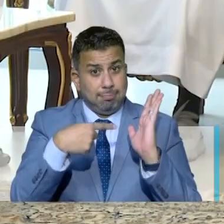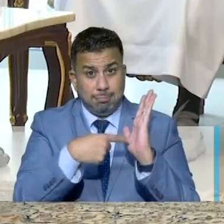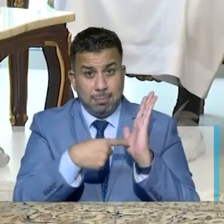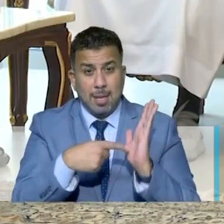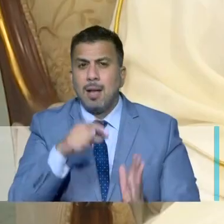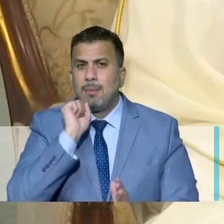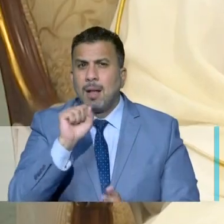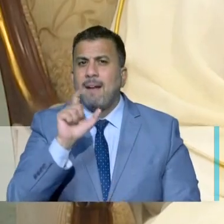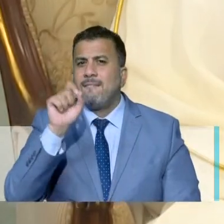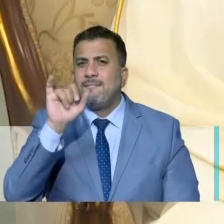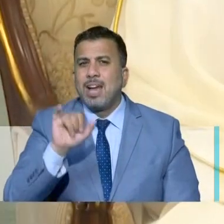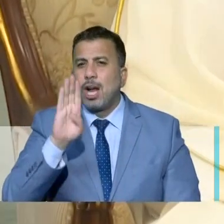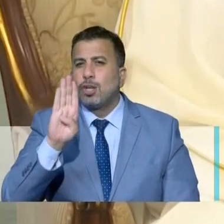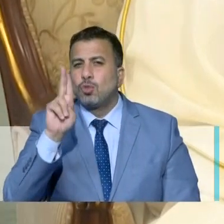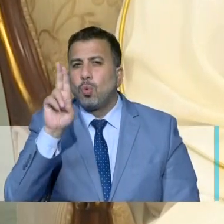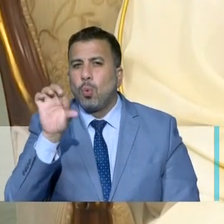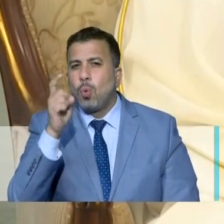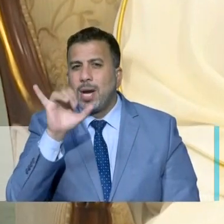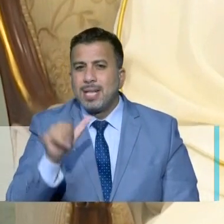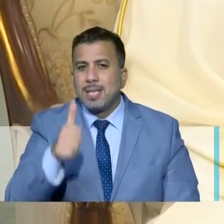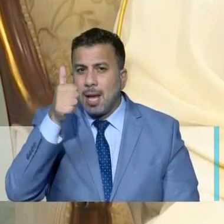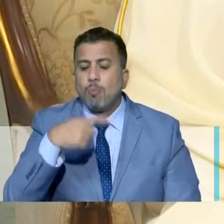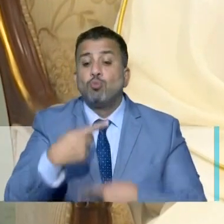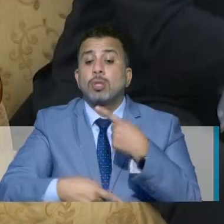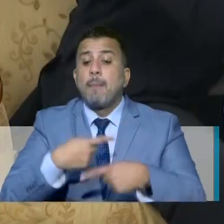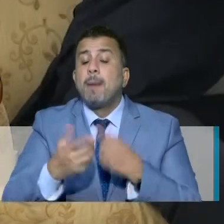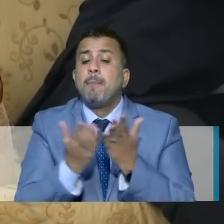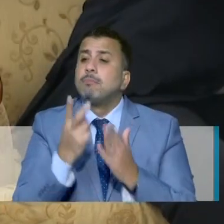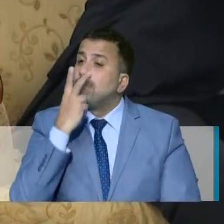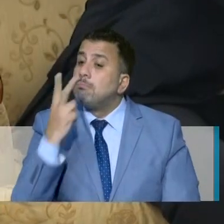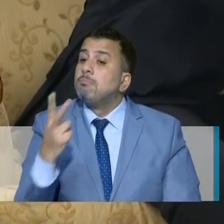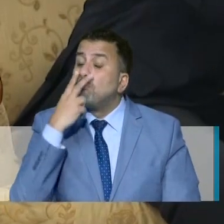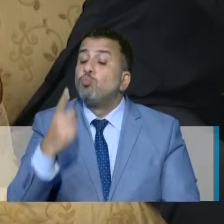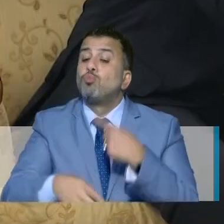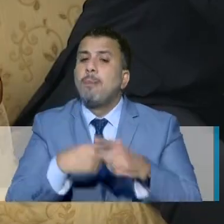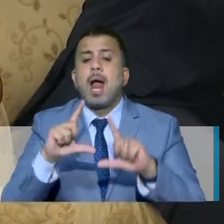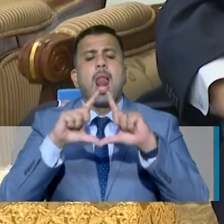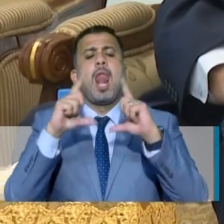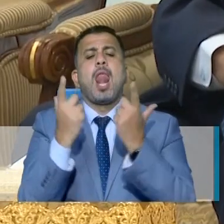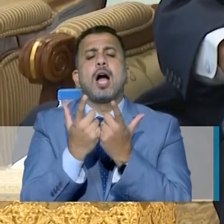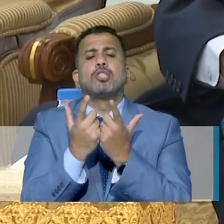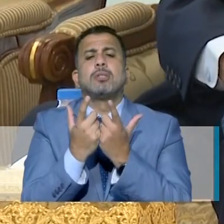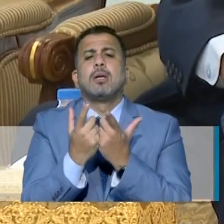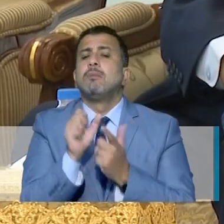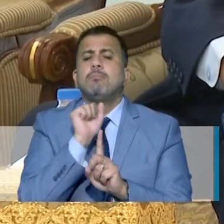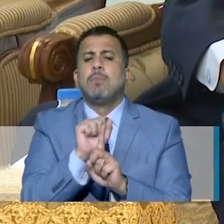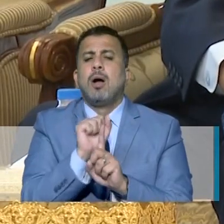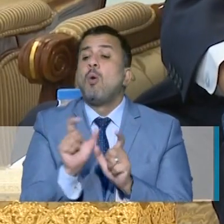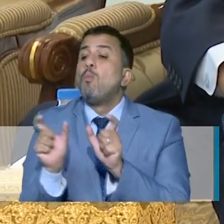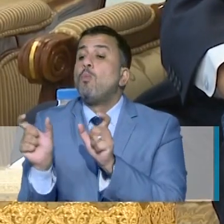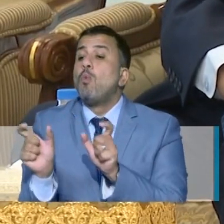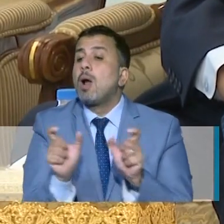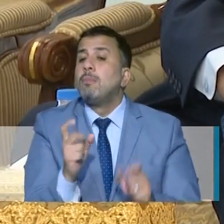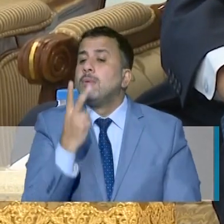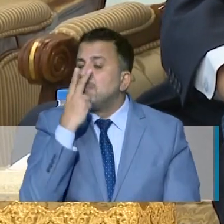ولايه فيكتوريا بمتابعه اليه وطرق التدريس في المدرسه من خلال لجان مختصه ستعمل على مراقبه